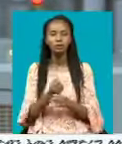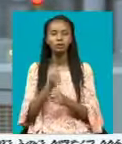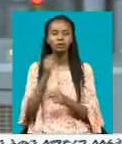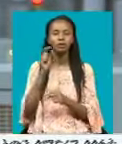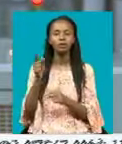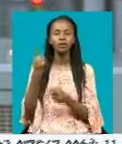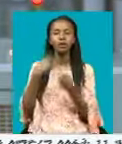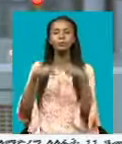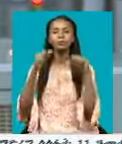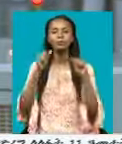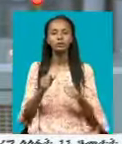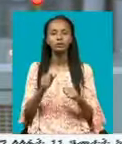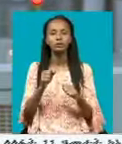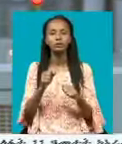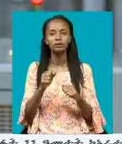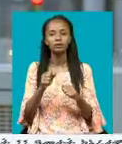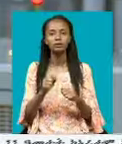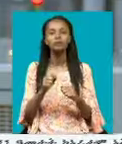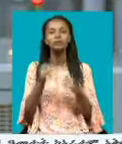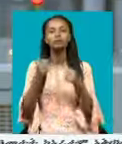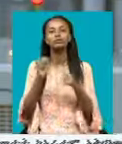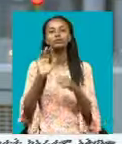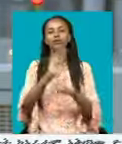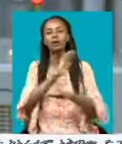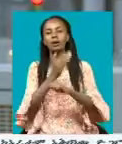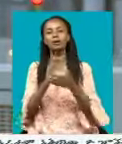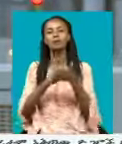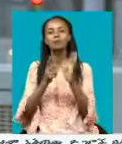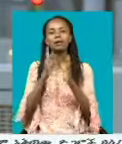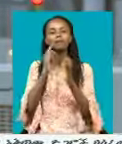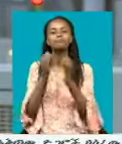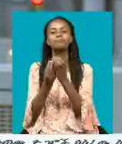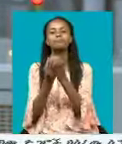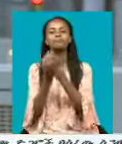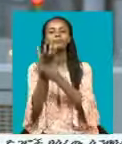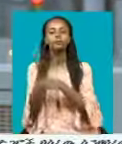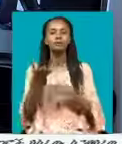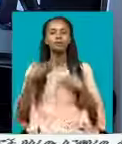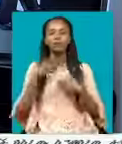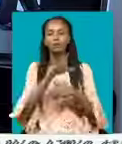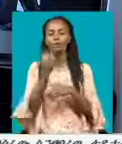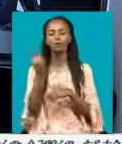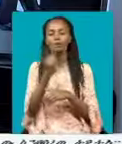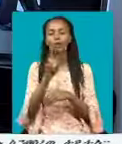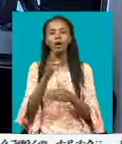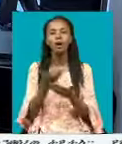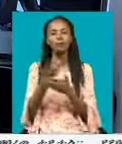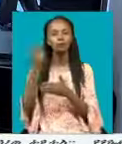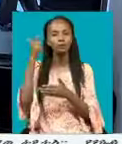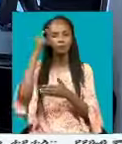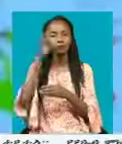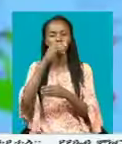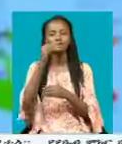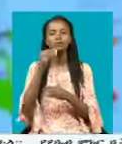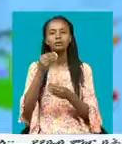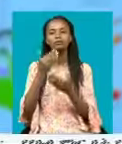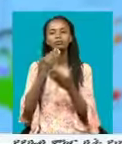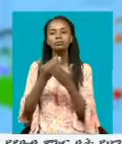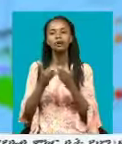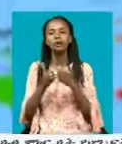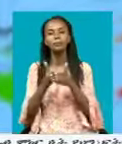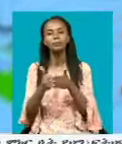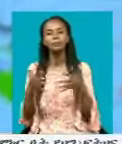ሊያመነጩት የሚችሉትን ያህል ኃይል ማለት ነው እያመነጨን ያለ ነው ማለት ነው። በእነዚህ በሁለቱ ሀብት እውቀትና የበሰለ አመራር